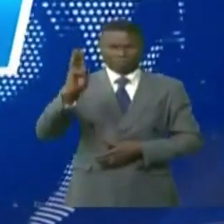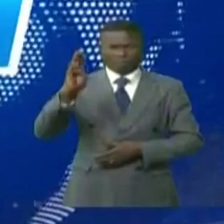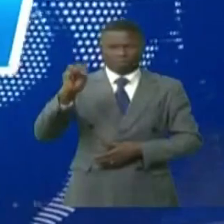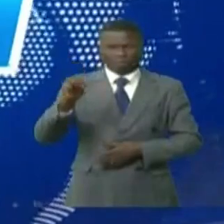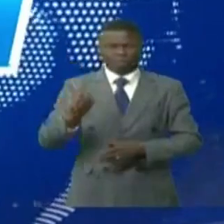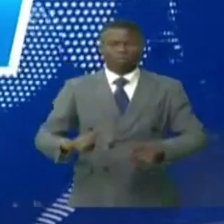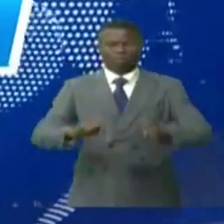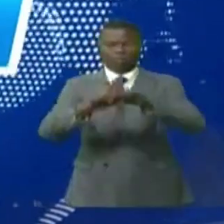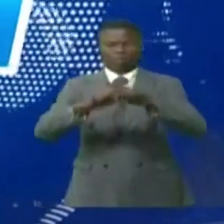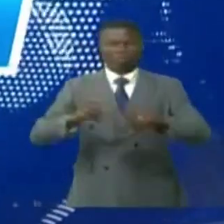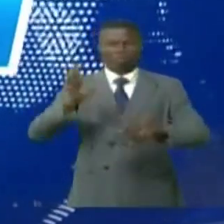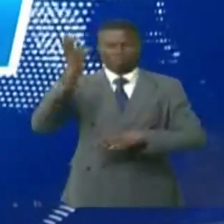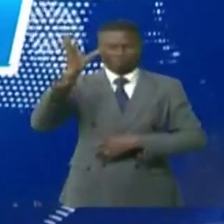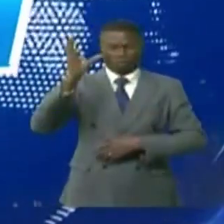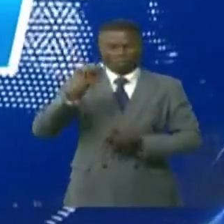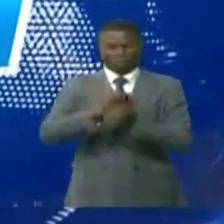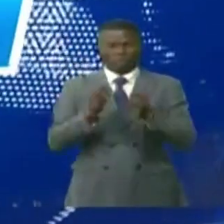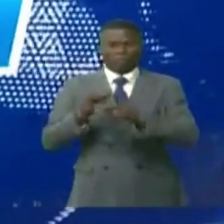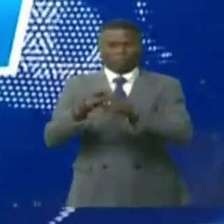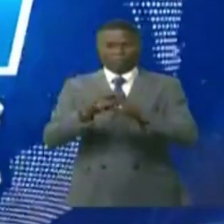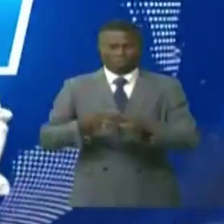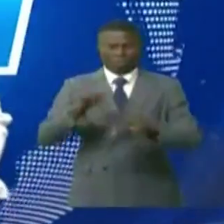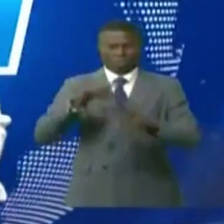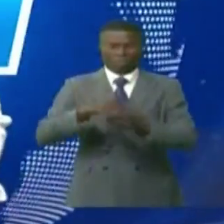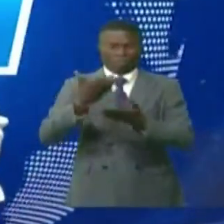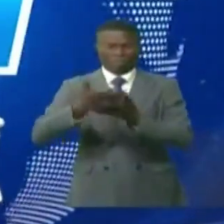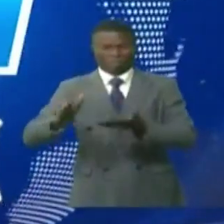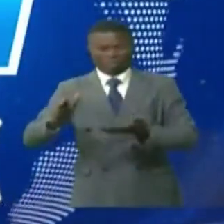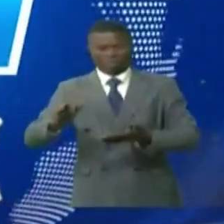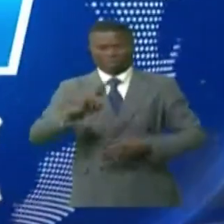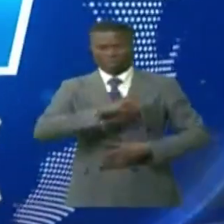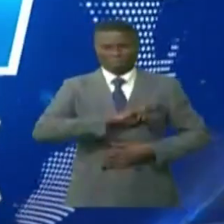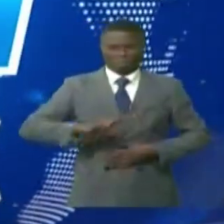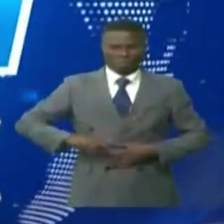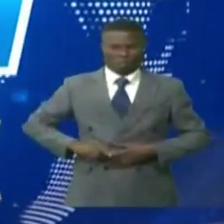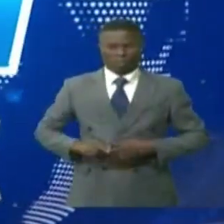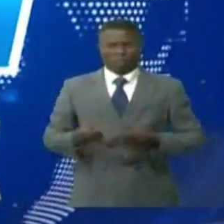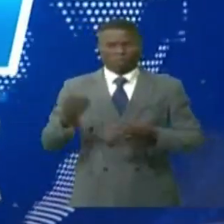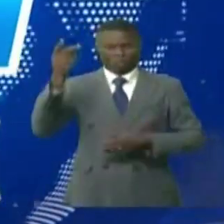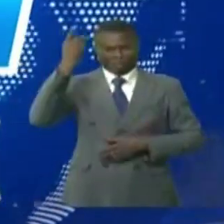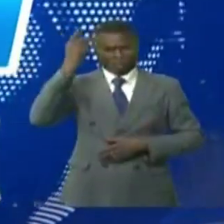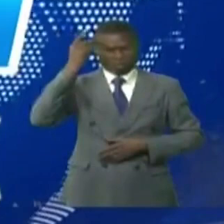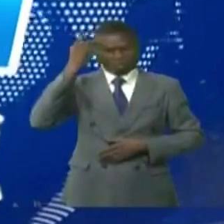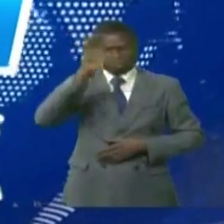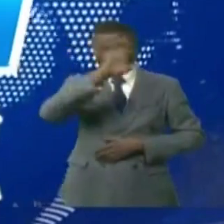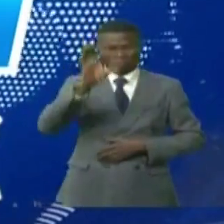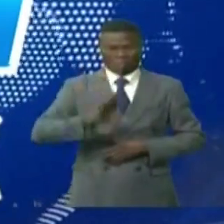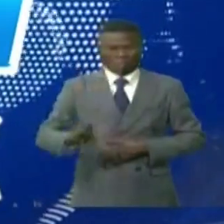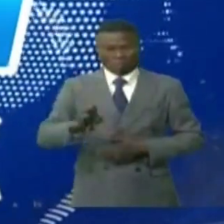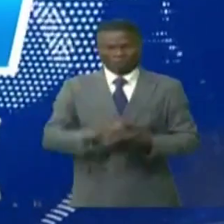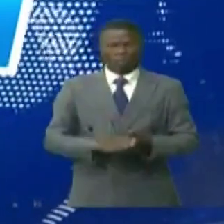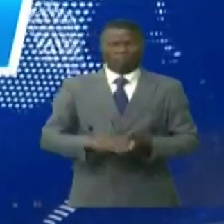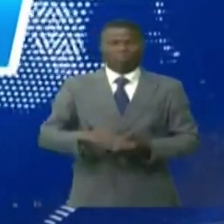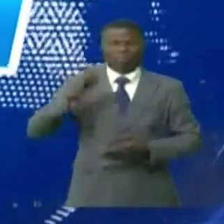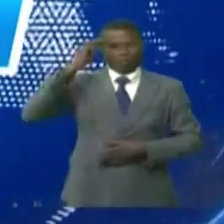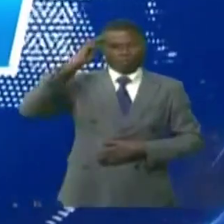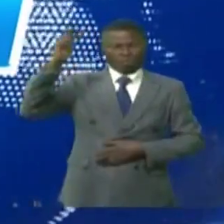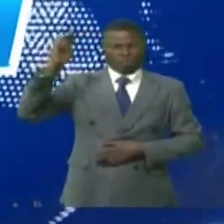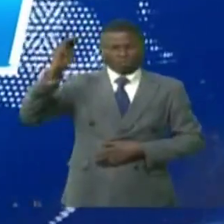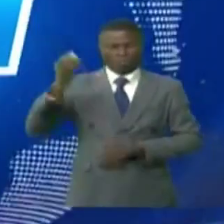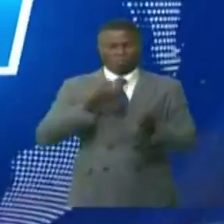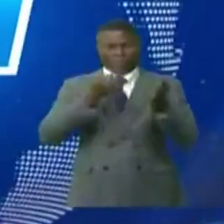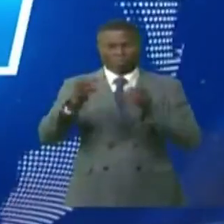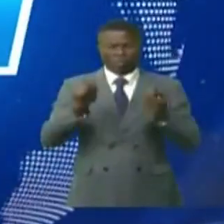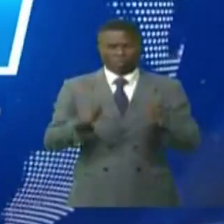conflits coutumiers et la situation sécuritaire dans cette partie de la capitale. Nous sommes dans la commune de Mongafula. Les détails